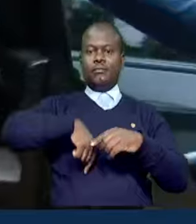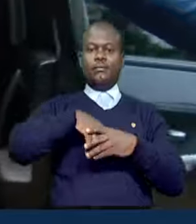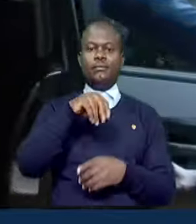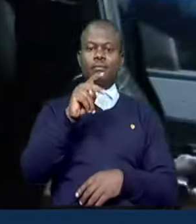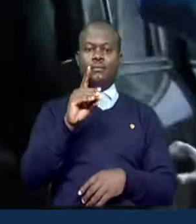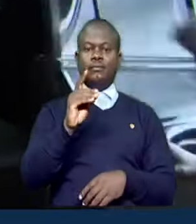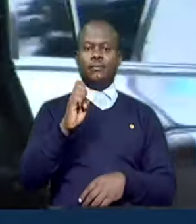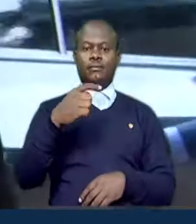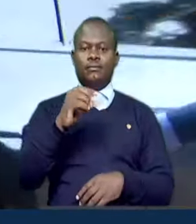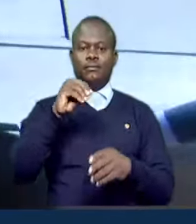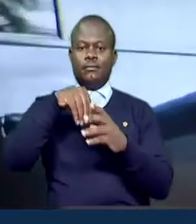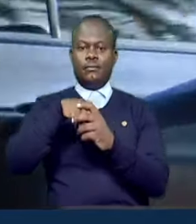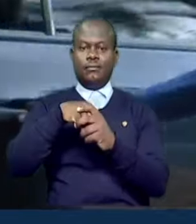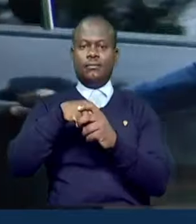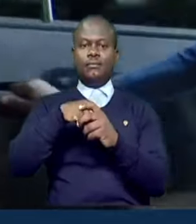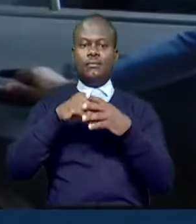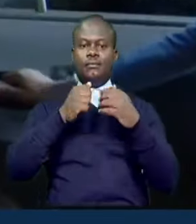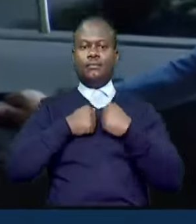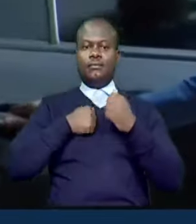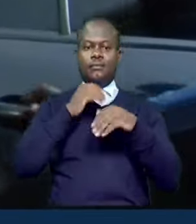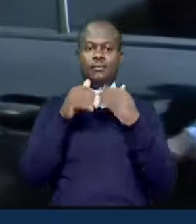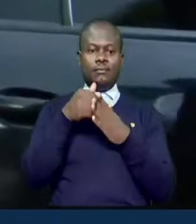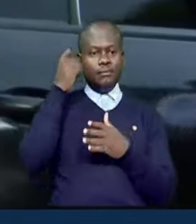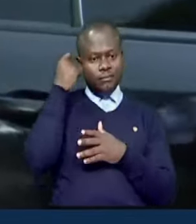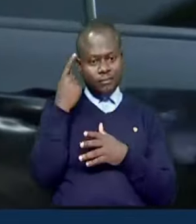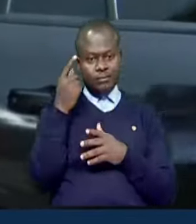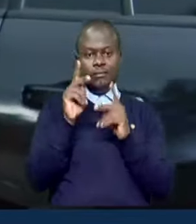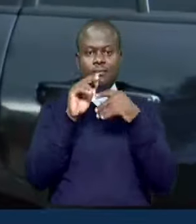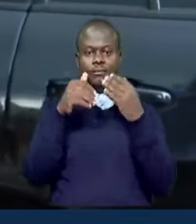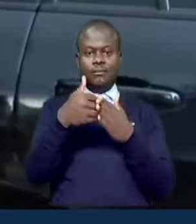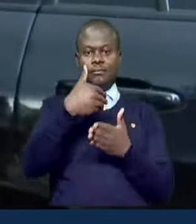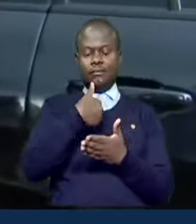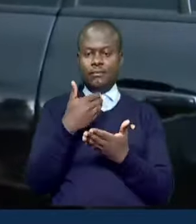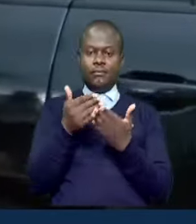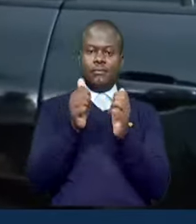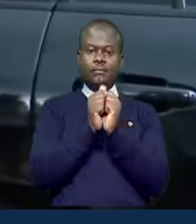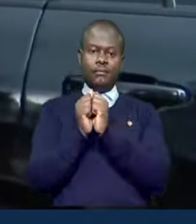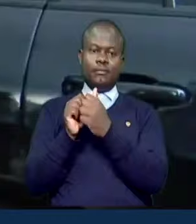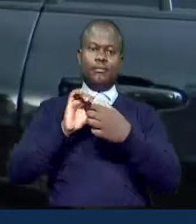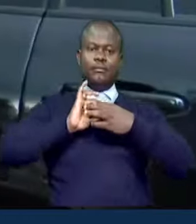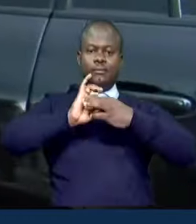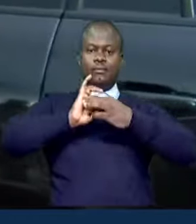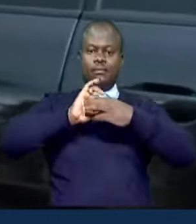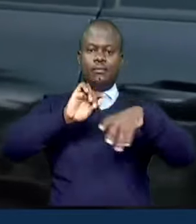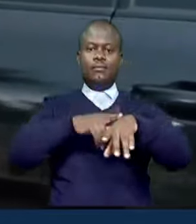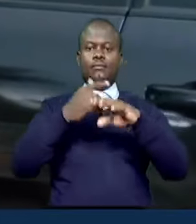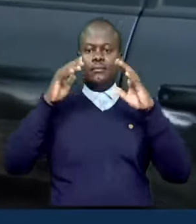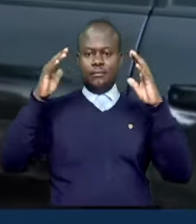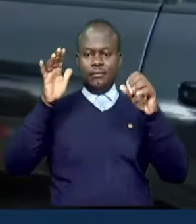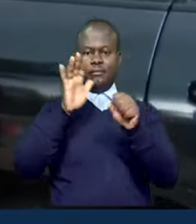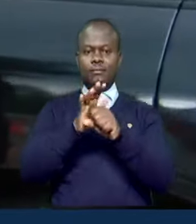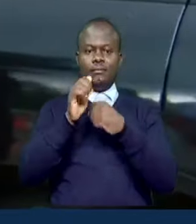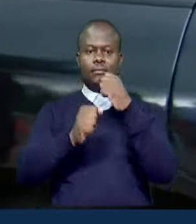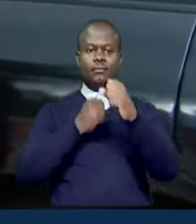ndego muri mu Rwanda so ni ukuvuga ngo aba bantu bafitanye imibanire y'igihe kinini cyane